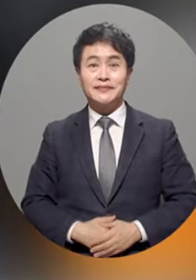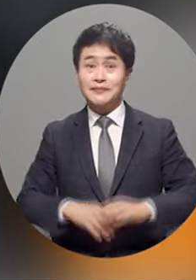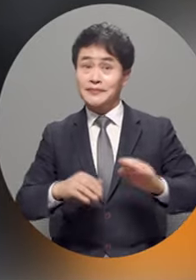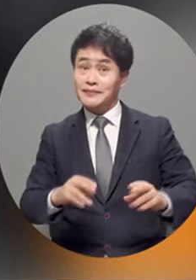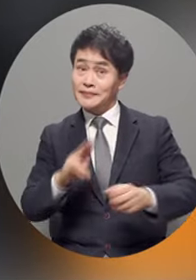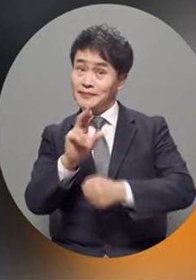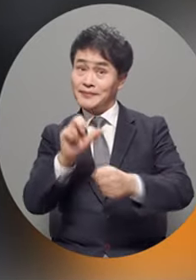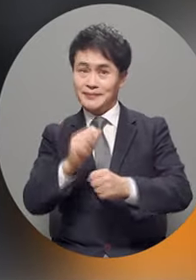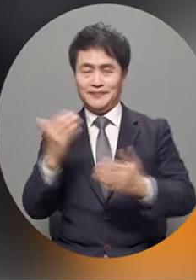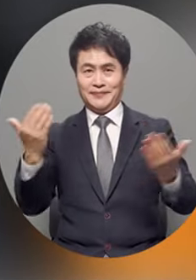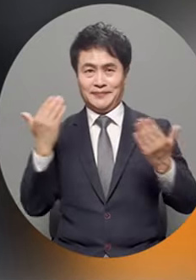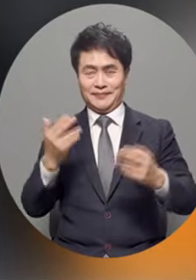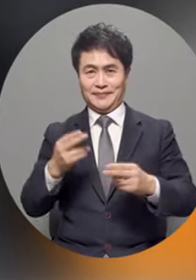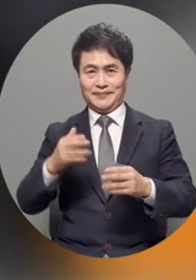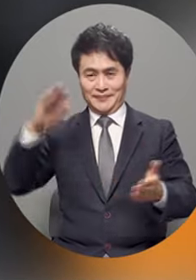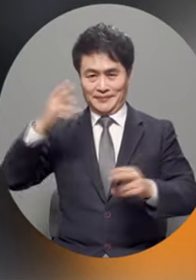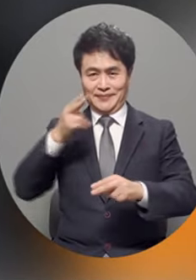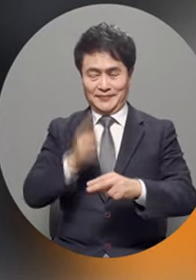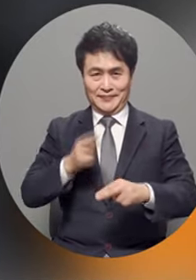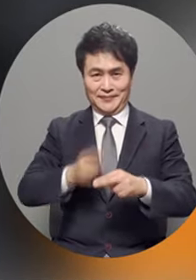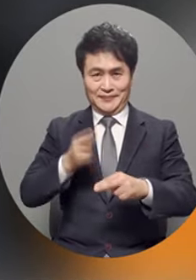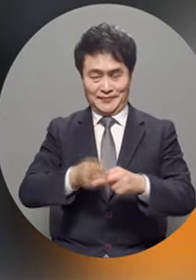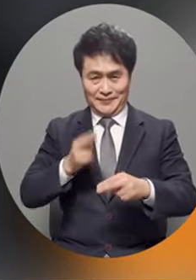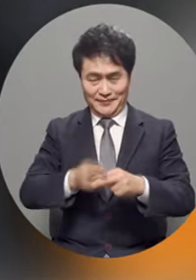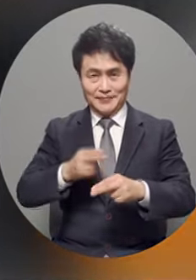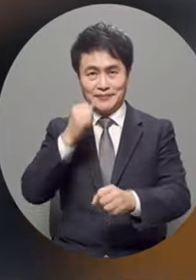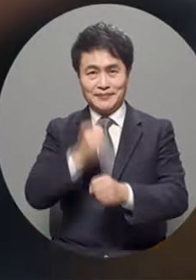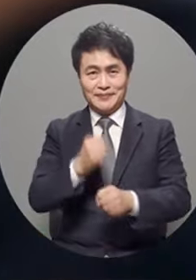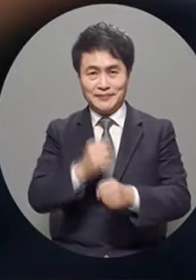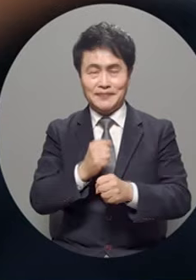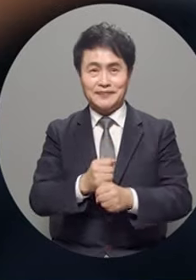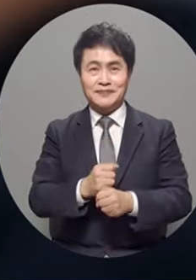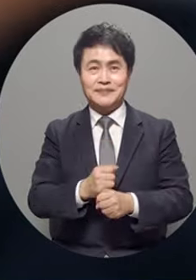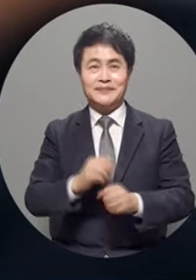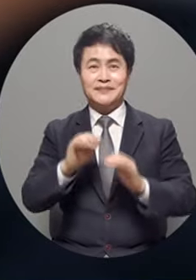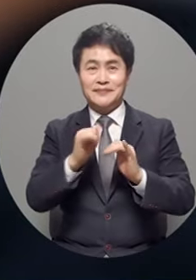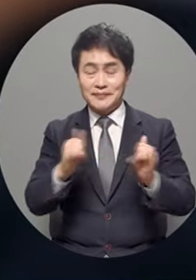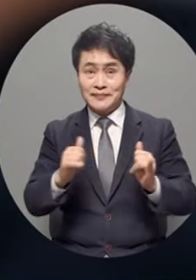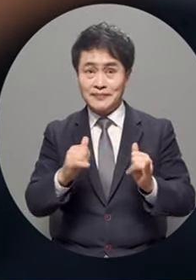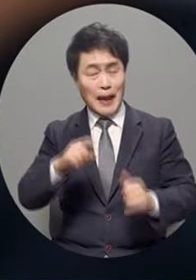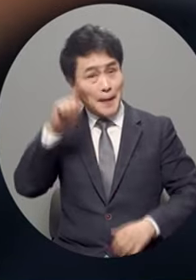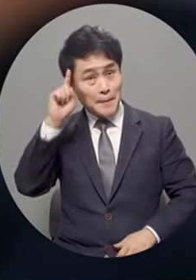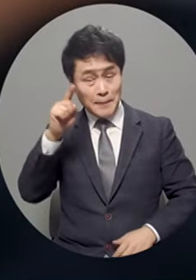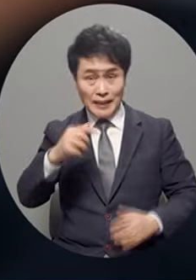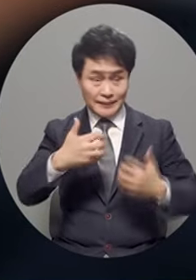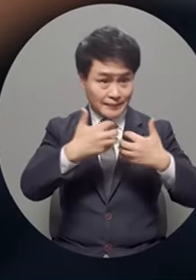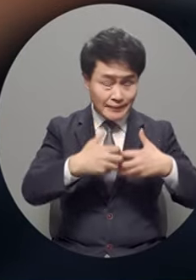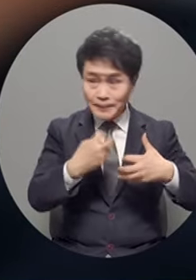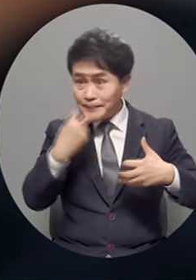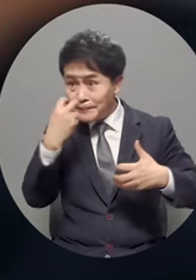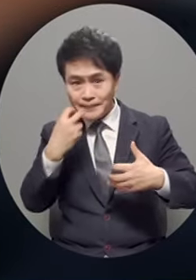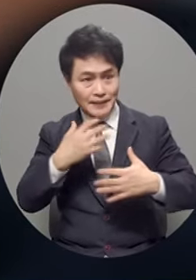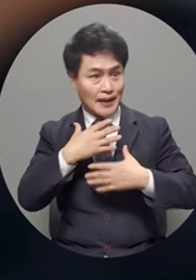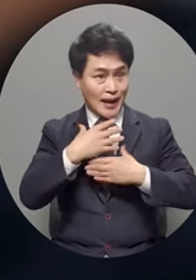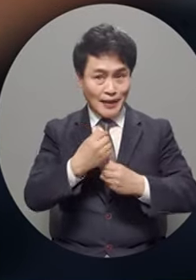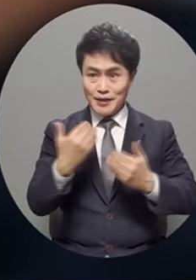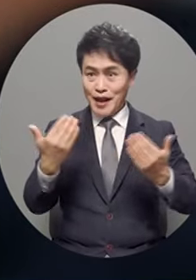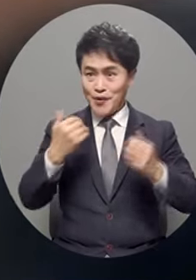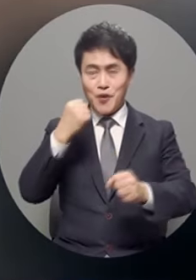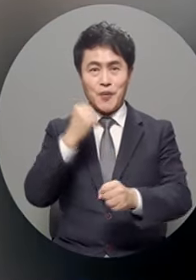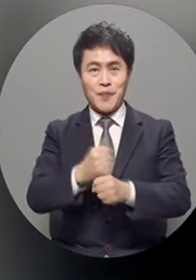25년째 학생 식당에서 학생들을 위한 음식을 만들어 온 조리사. 매일 시설을 점검하며 안전한 학교를